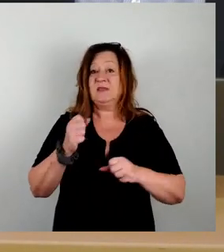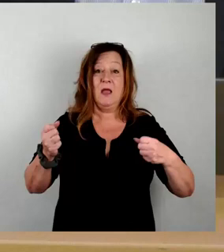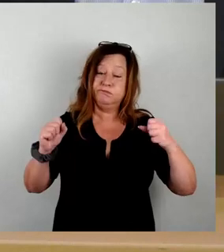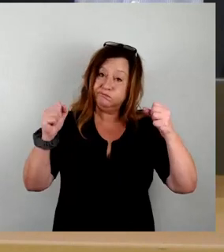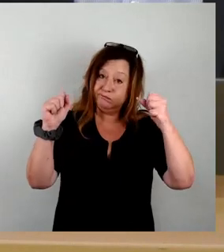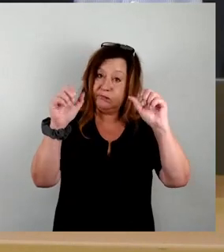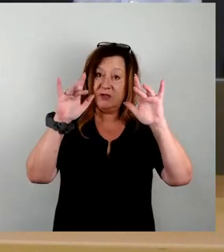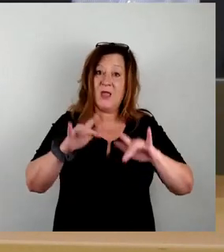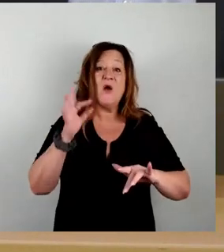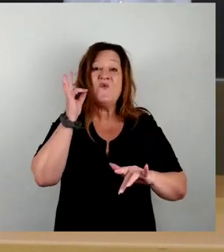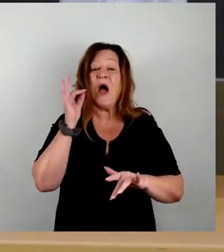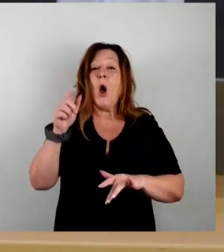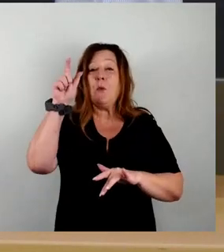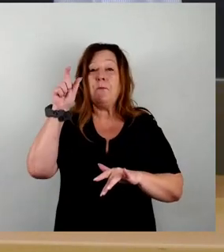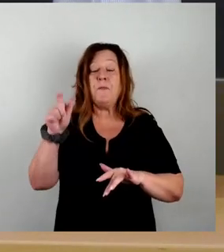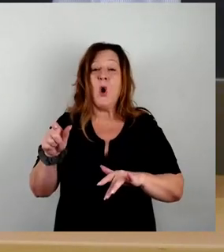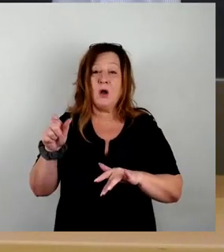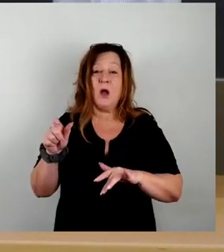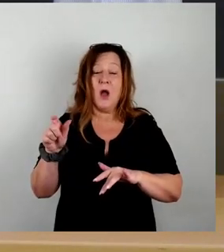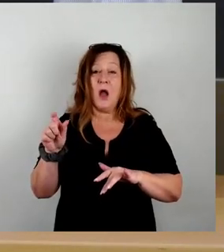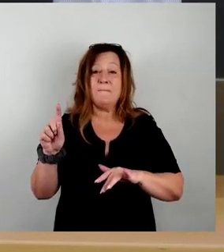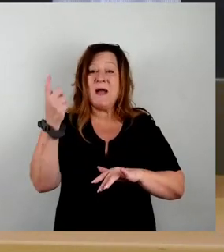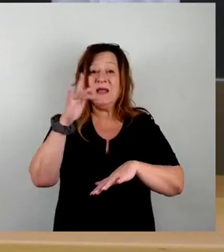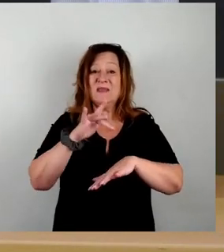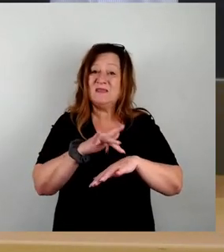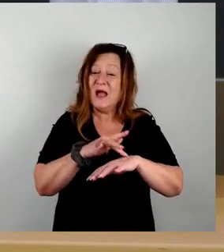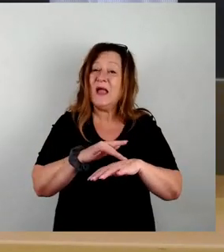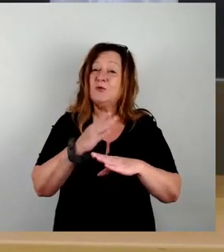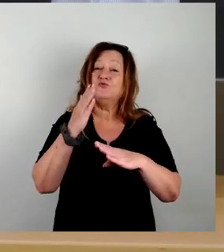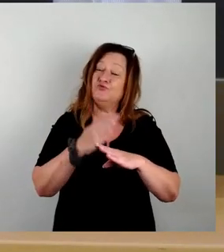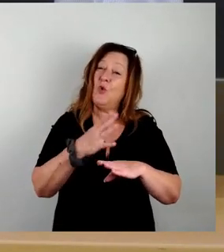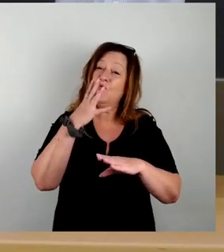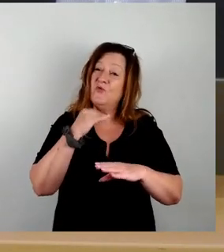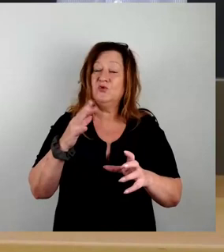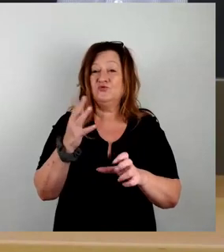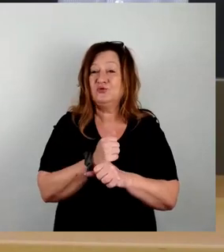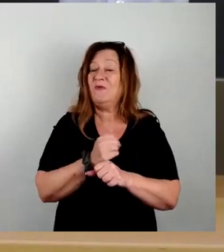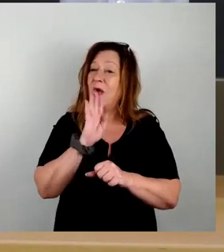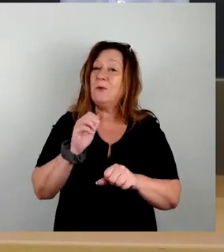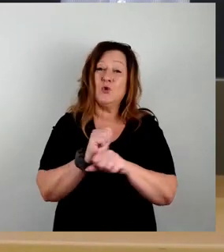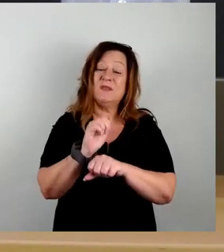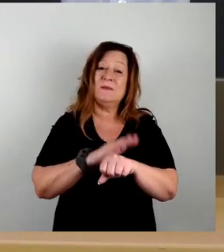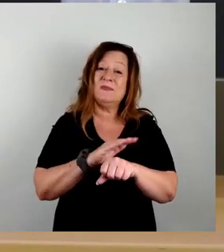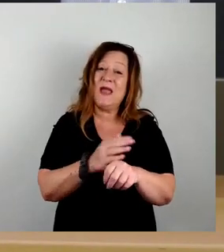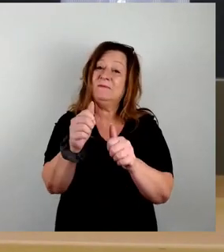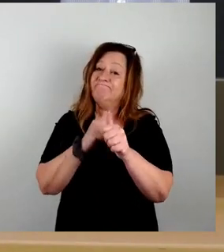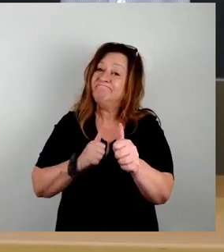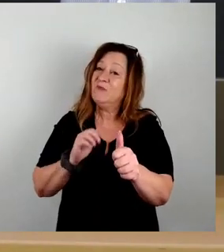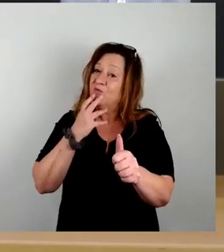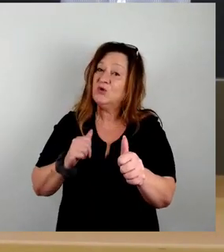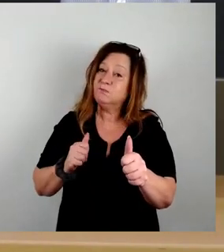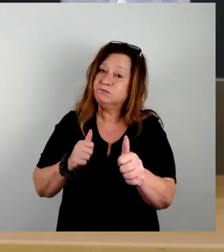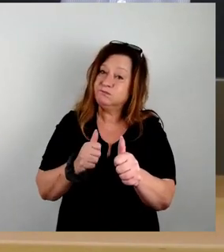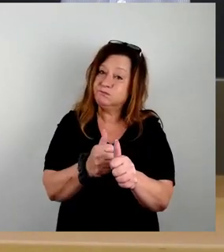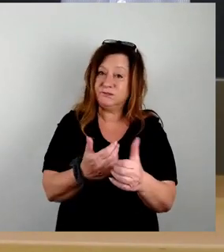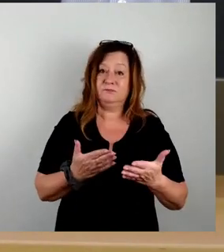Frau Bürgermeisterin Jenichen hier hinterher, diesen auch zeitlichen Verzug auch wieder aufzuholen und eben jetzt